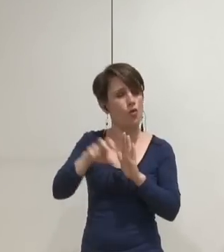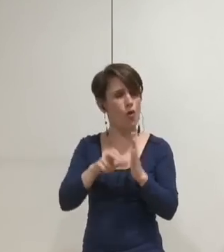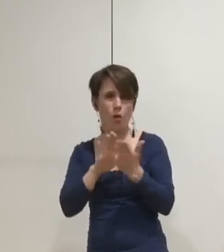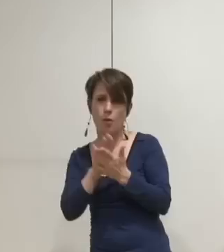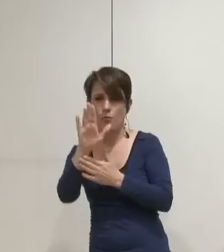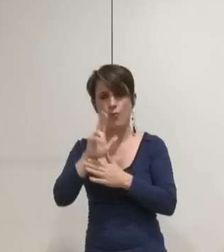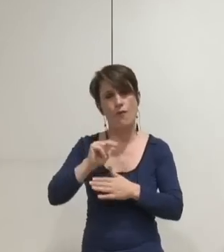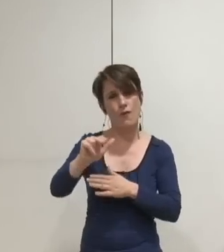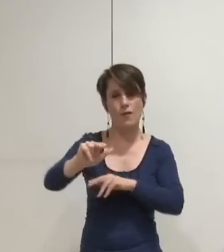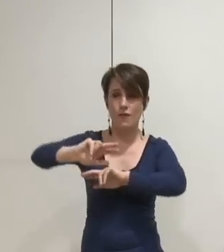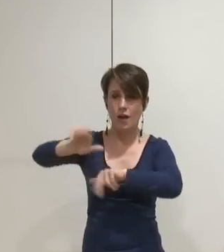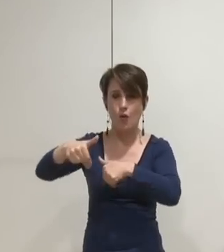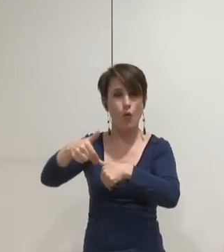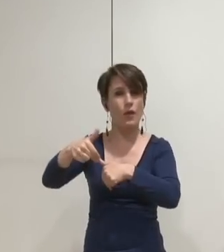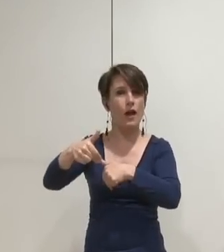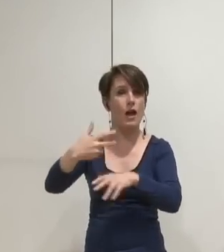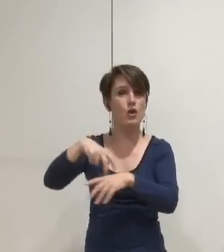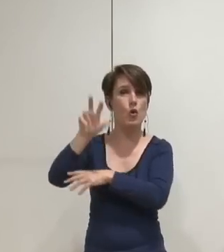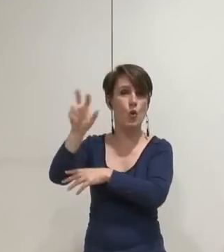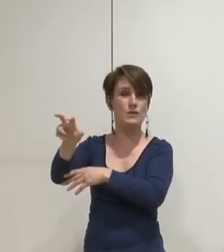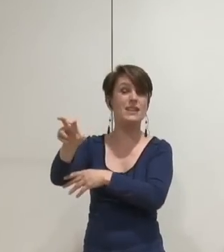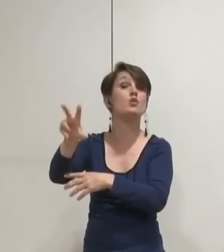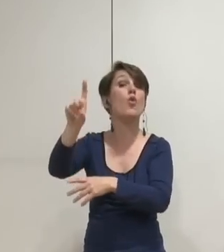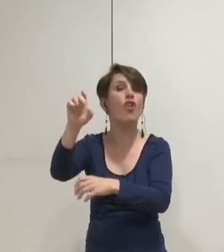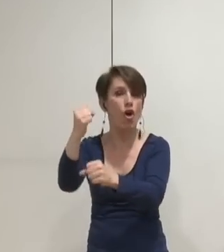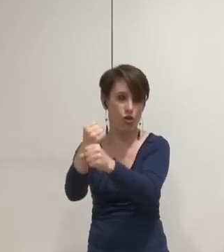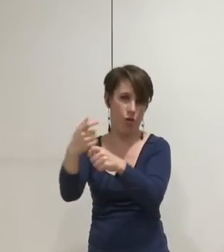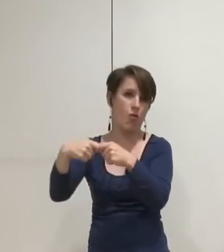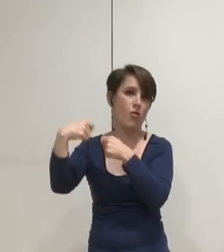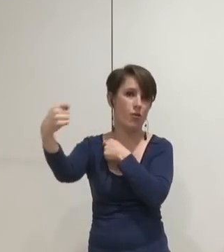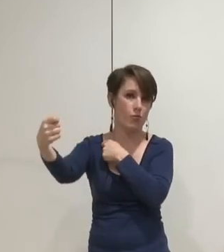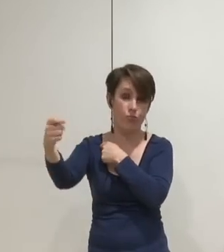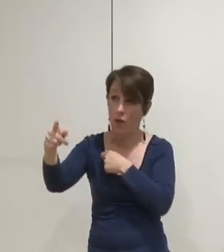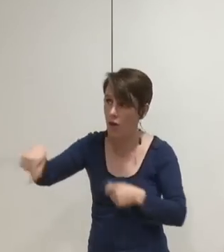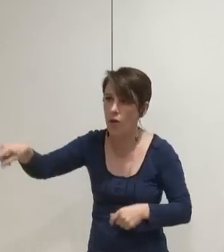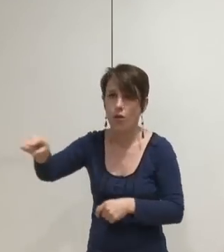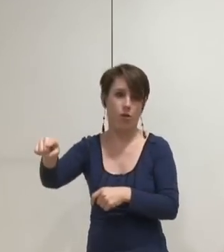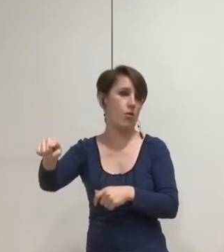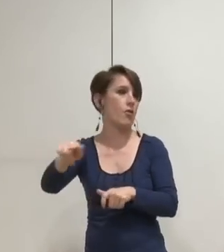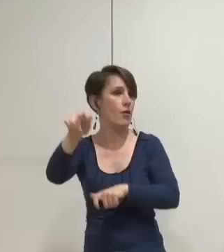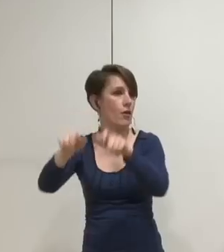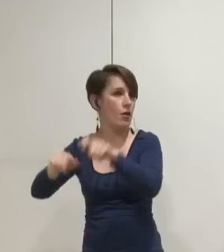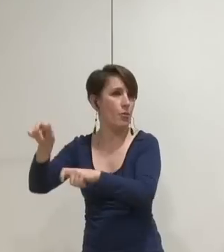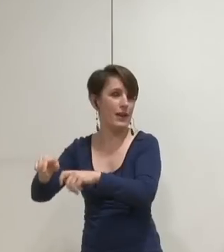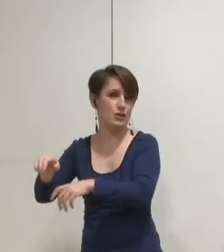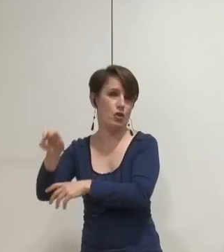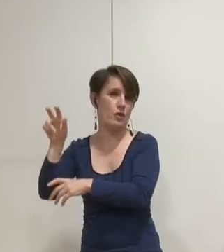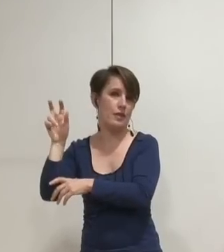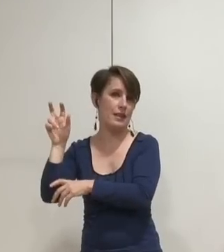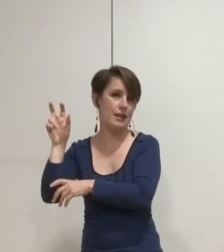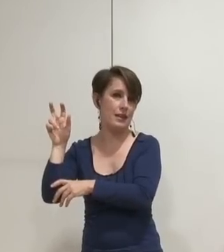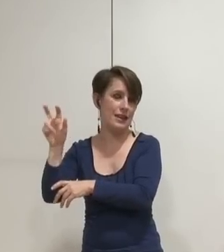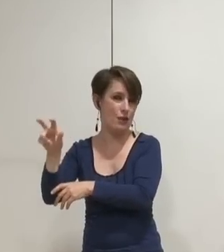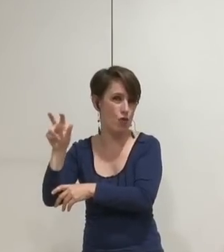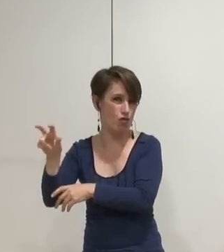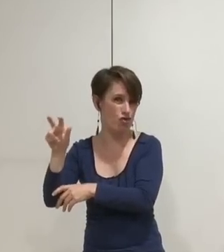un contrat de concession de 30 ans il y a eu des recours en annulation de cette décision par les six él les six élus